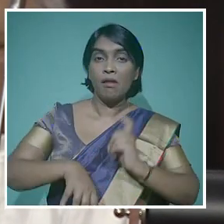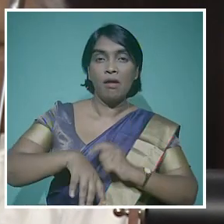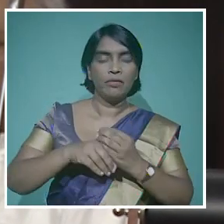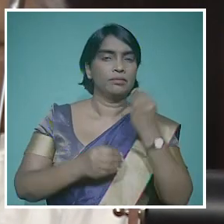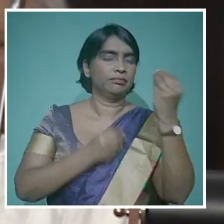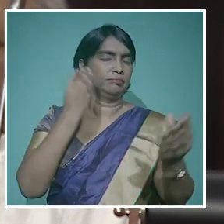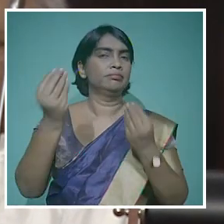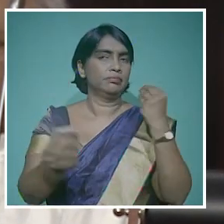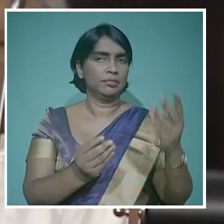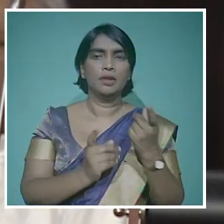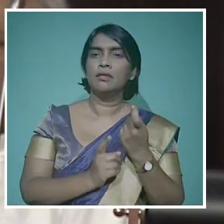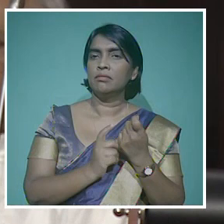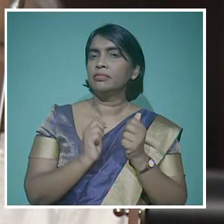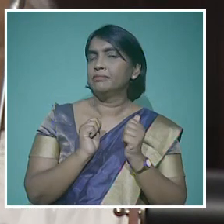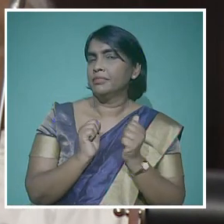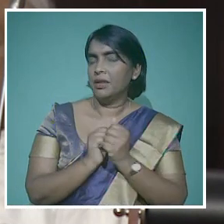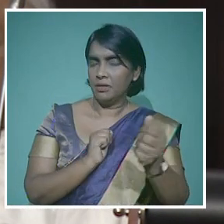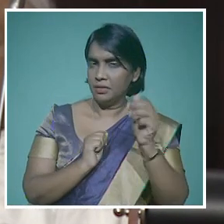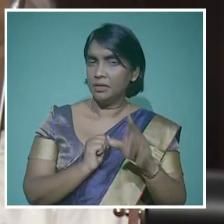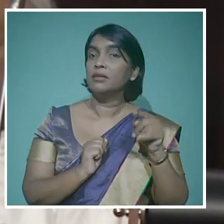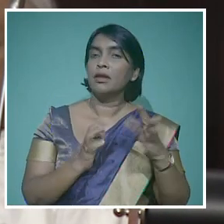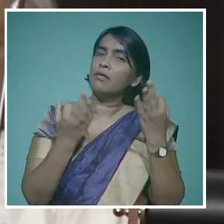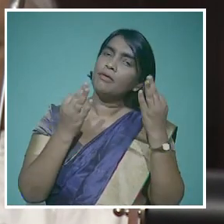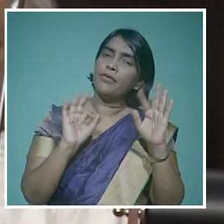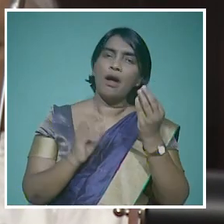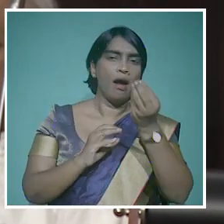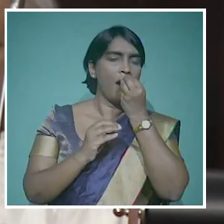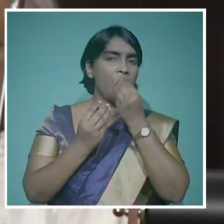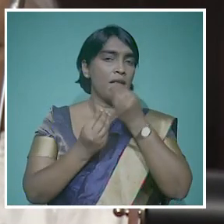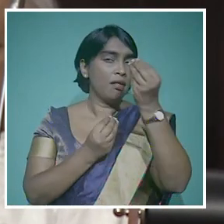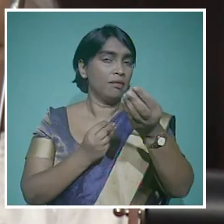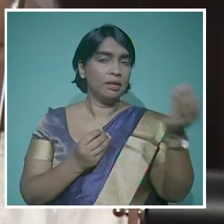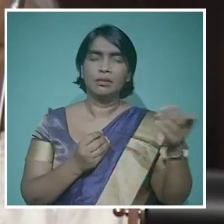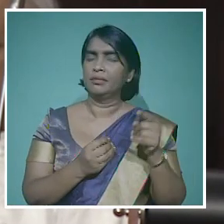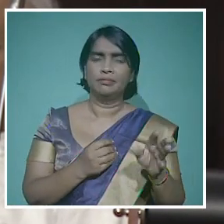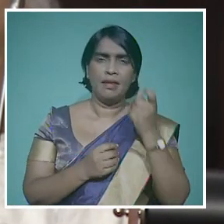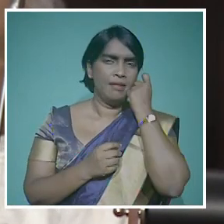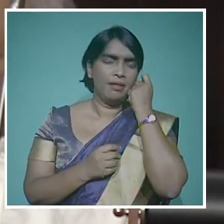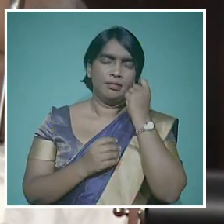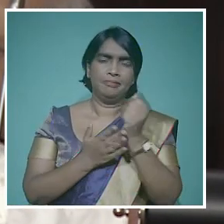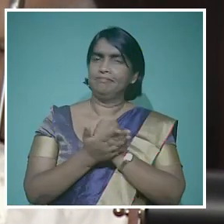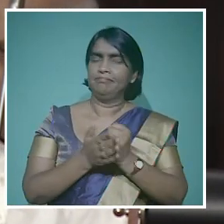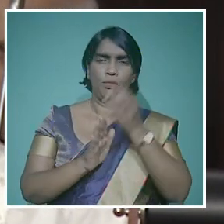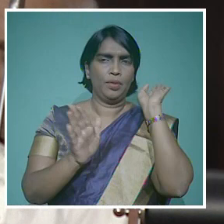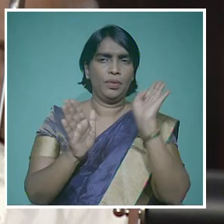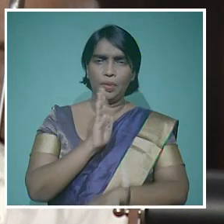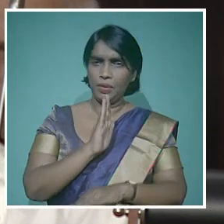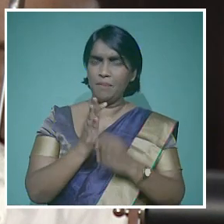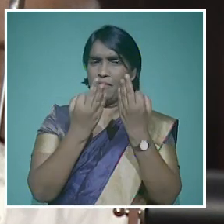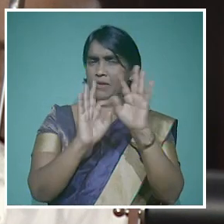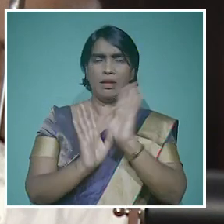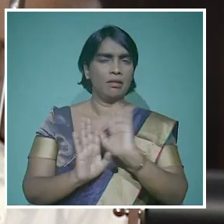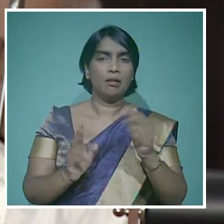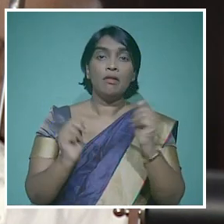දෙන ආර්ථිකයක් නිර්මාණය කළා. නොමිලේ සහල් ලබා දීම වැනි සංකල්ප සම්පූර්ණයෙන්ම ඉවත දැම්මා. ඒ